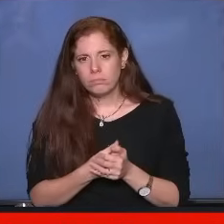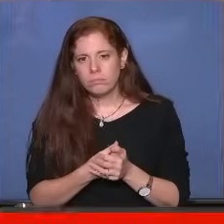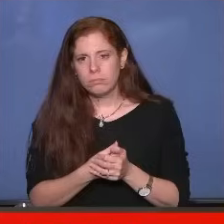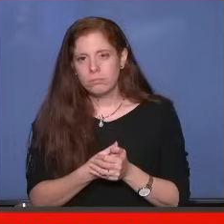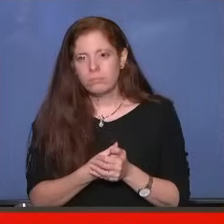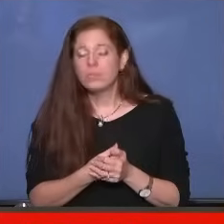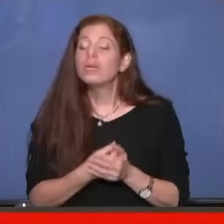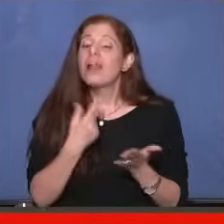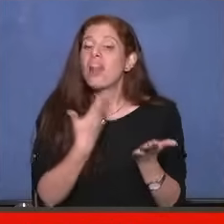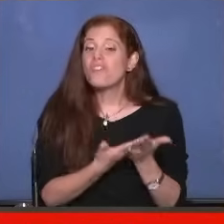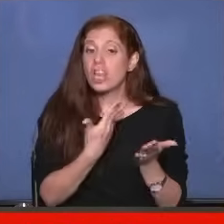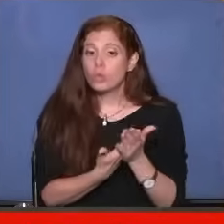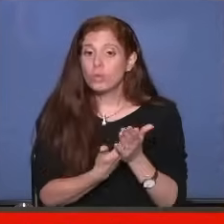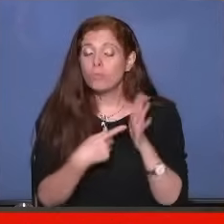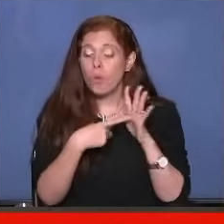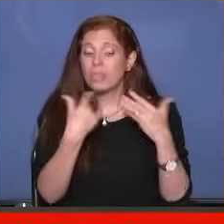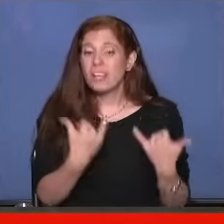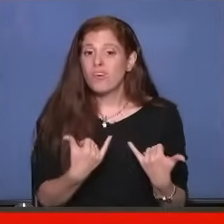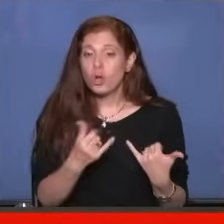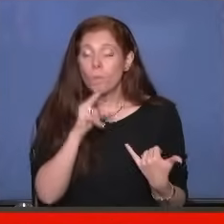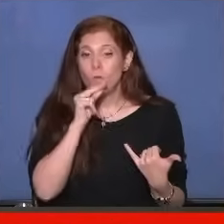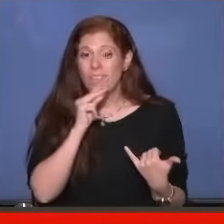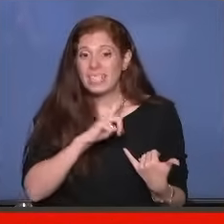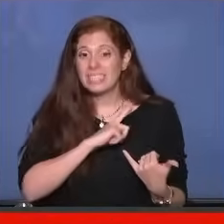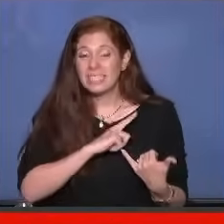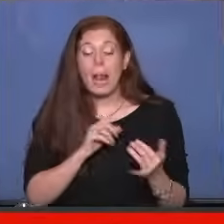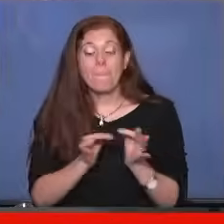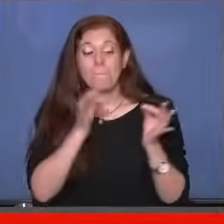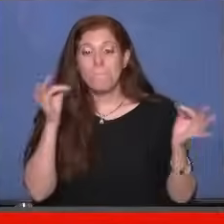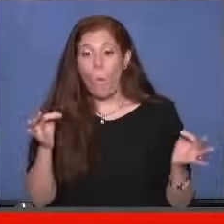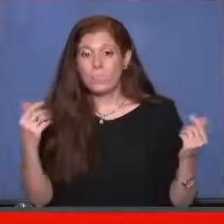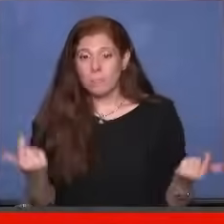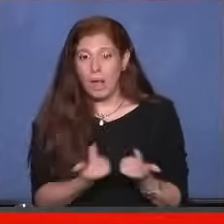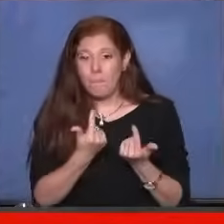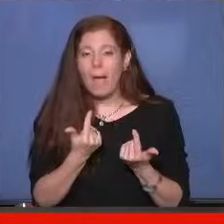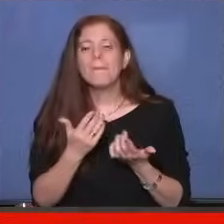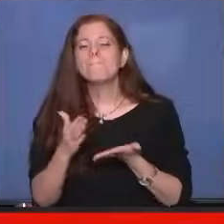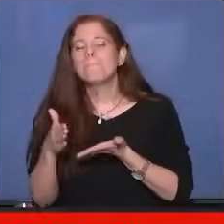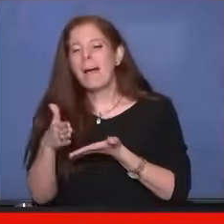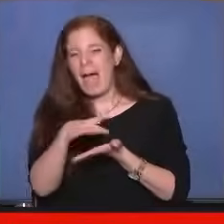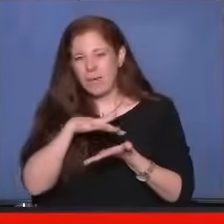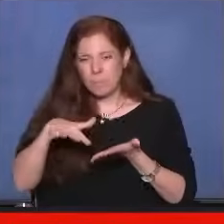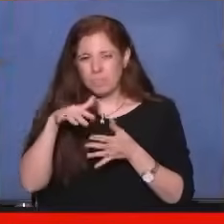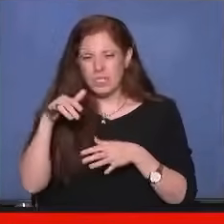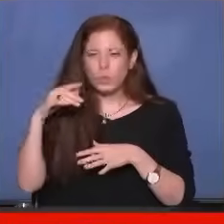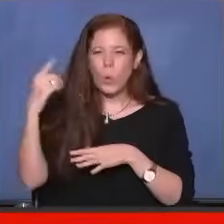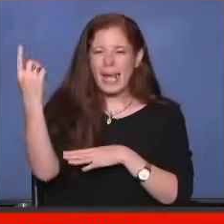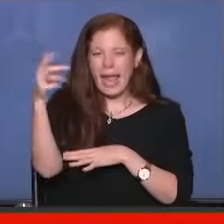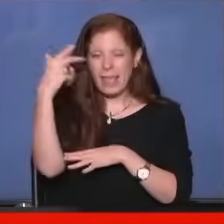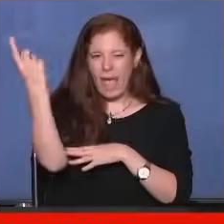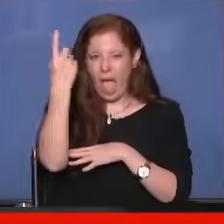לפי הנתונים שחושף היום דובר צה"ל, מפרוץ המלחמה, מערך מסוקי הסער, יחידה 669,